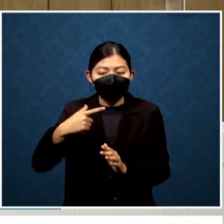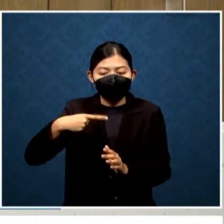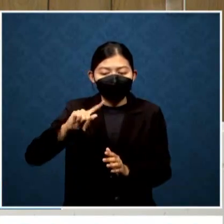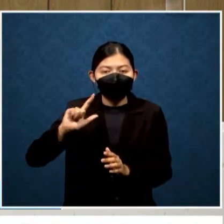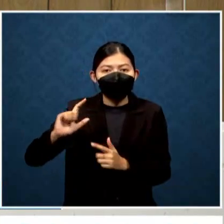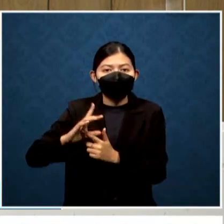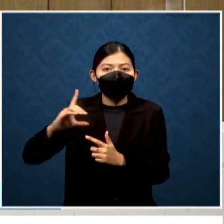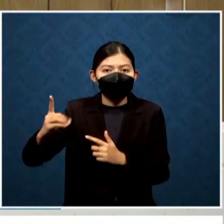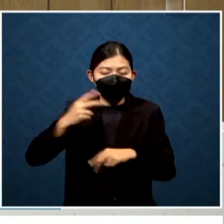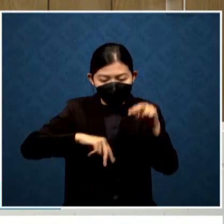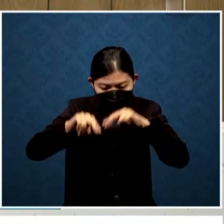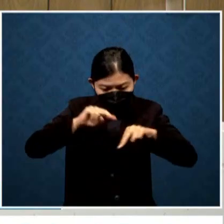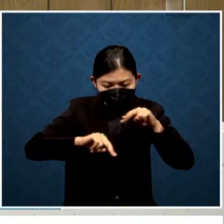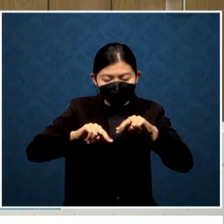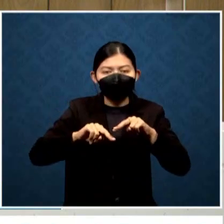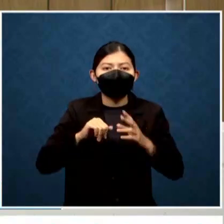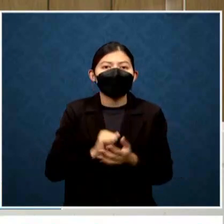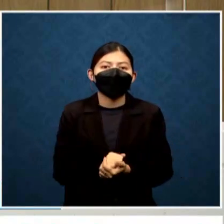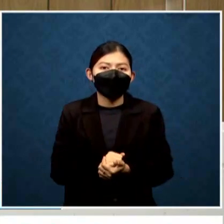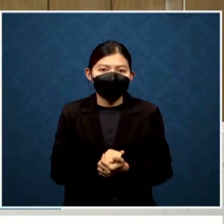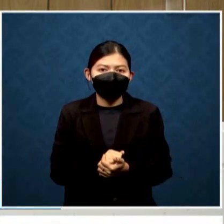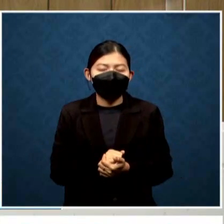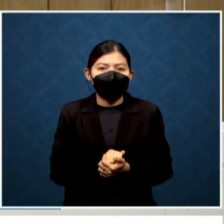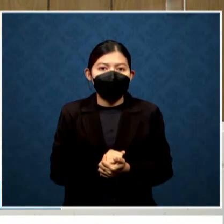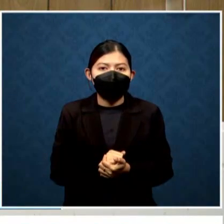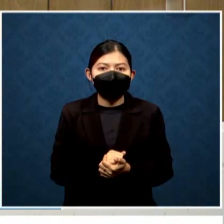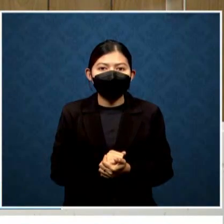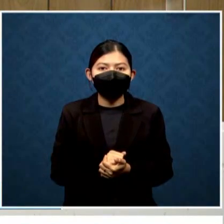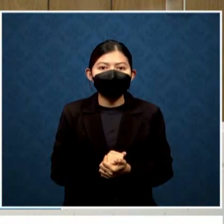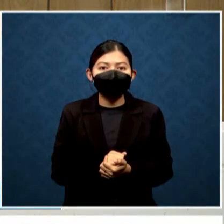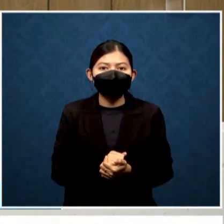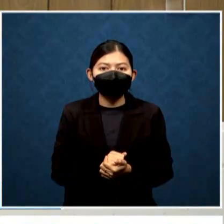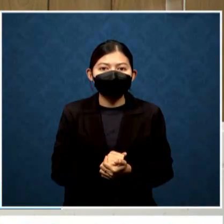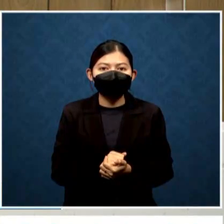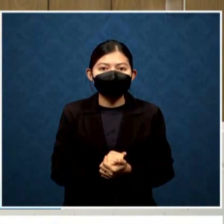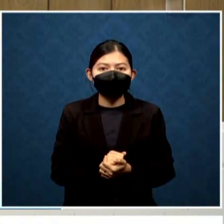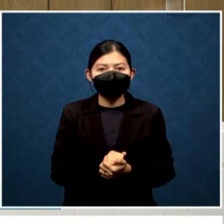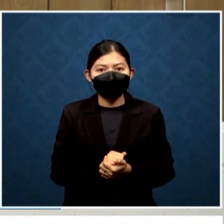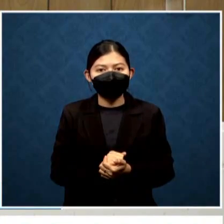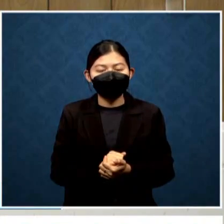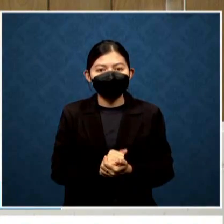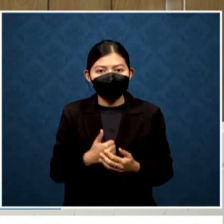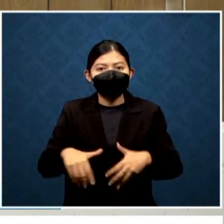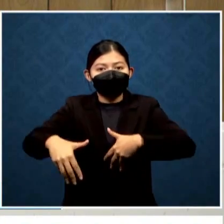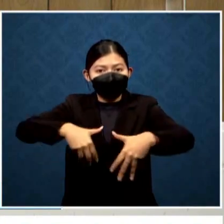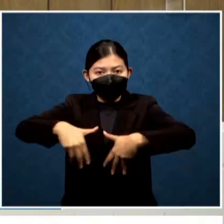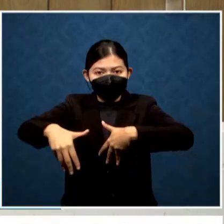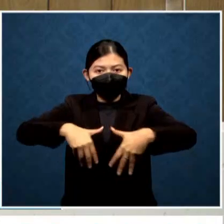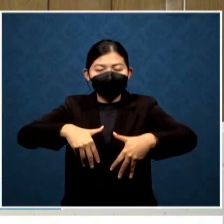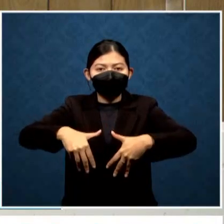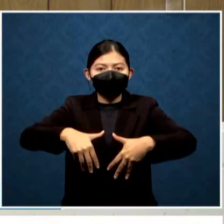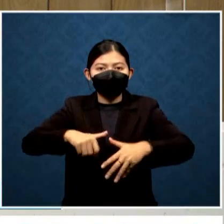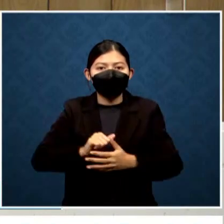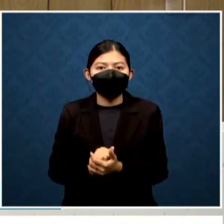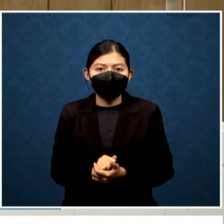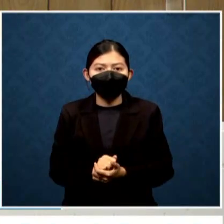านจะเห็นว่ามันมีกลไกอยู่ที่จะดำเนินการไปข้างล่างทั้งสิ้นนะครับส่วนท้องถิ่นเนี่ยเขาก็จะมีอำนาจแทน